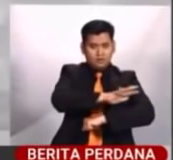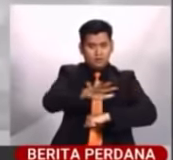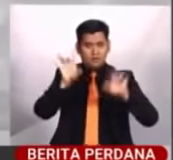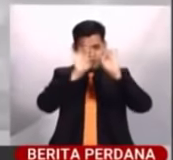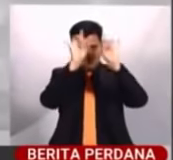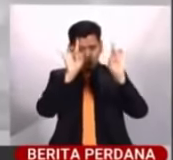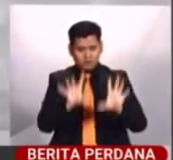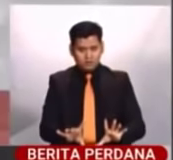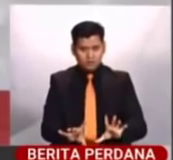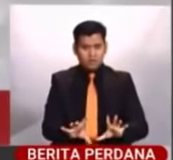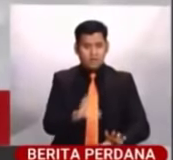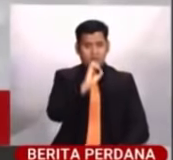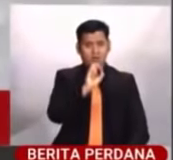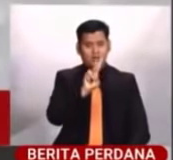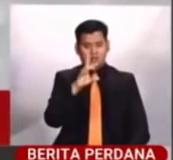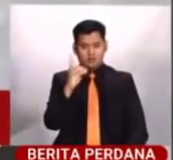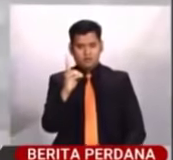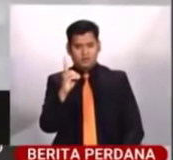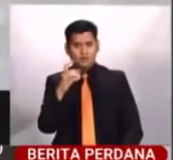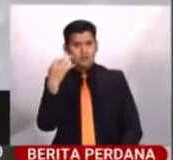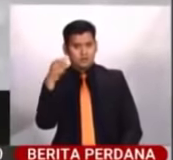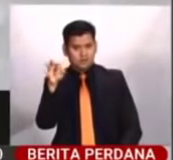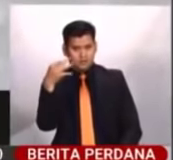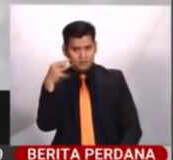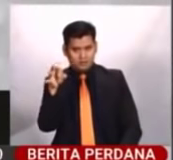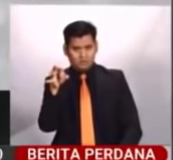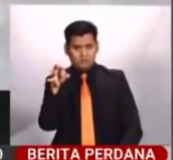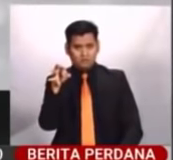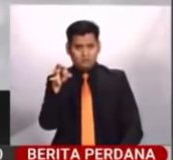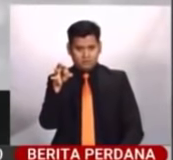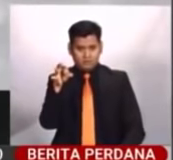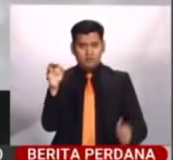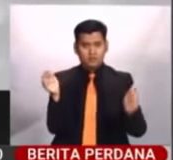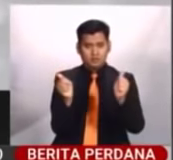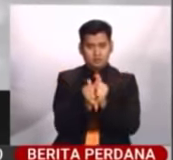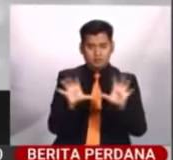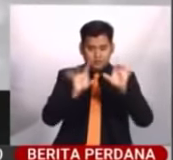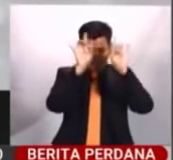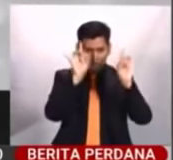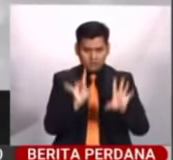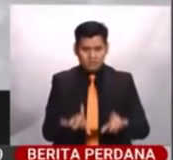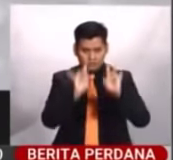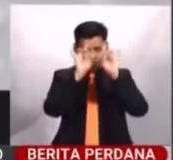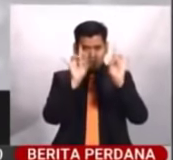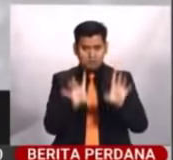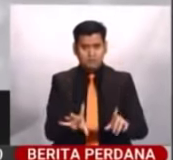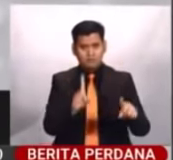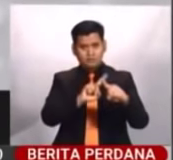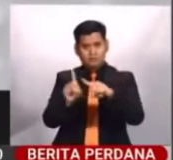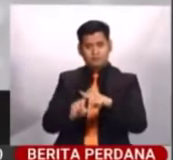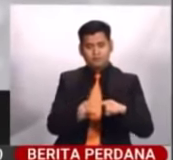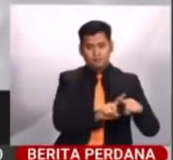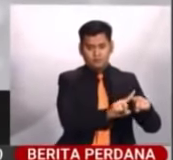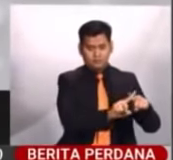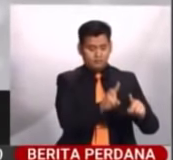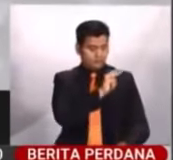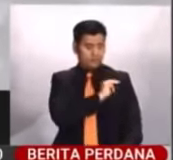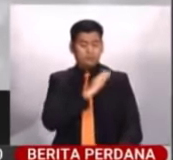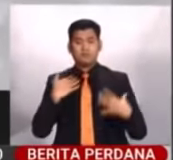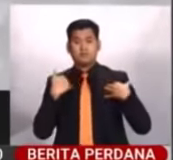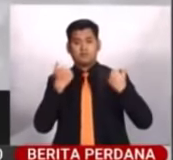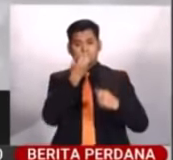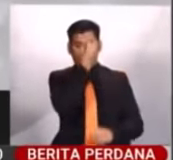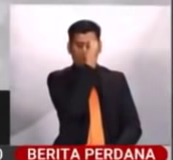ujian COVID-19 kepada pesakit severe acute respiratory infection SARI. Sehubungan itu, Kementerian Kesihatan memaklumkan